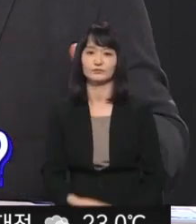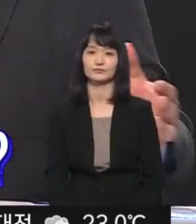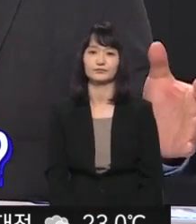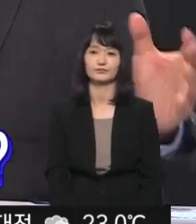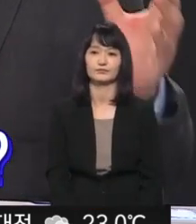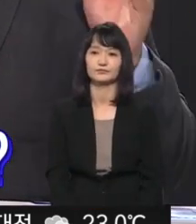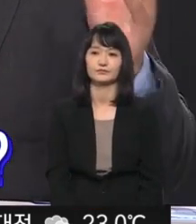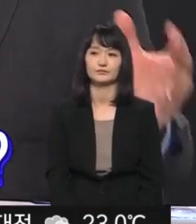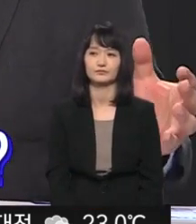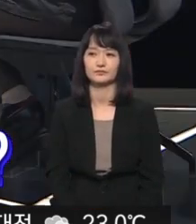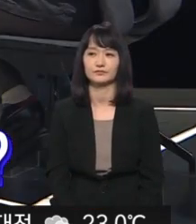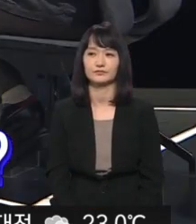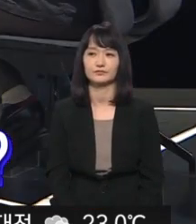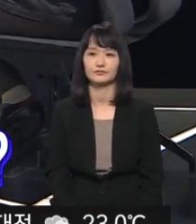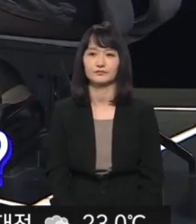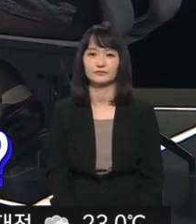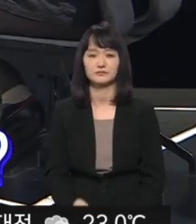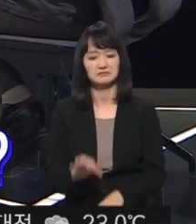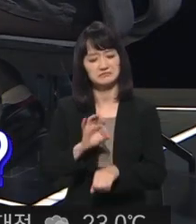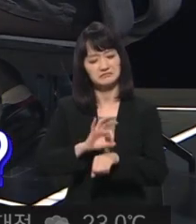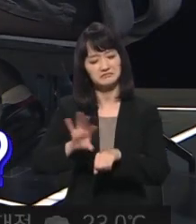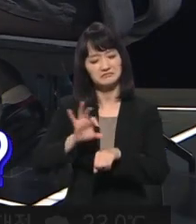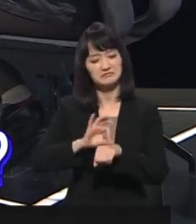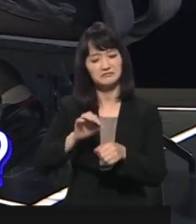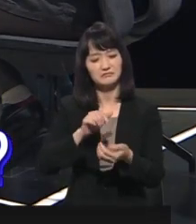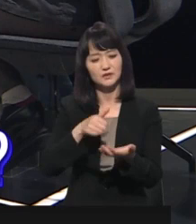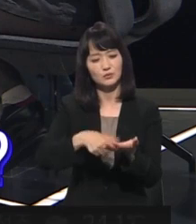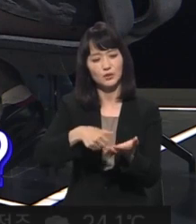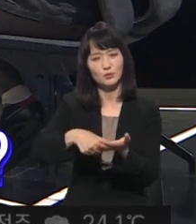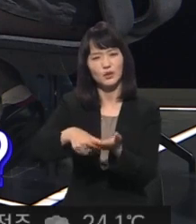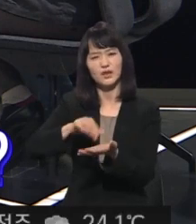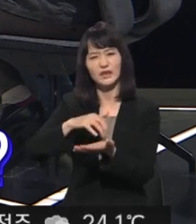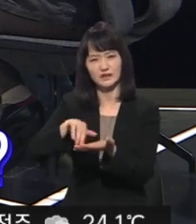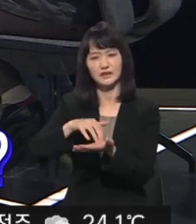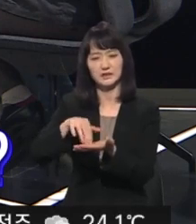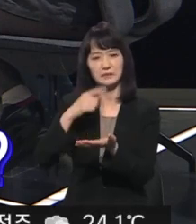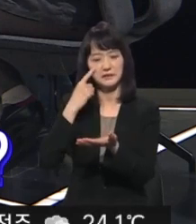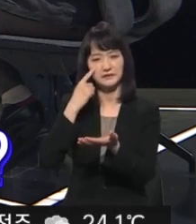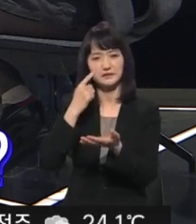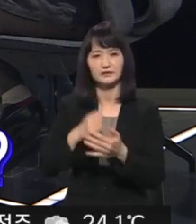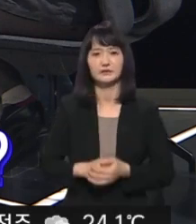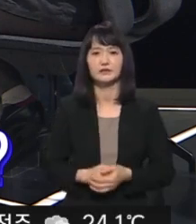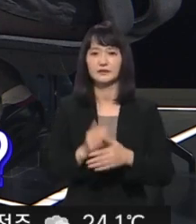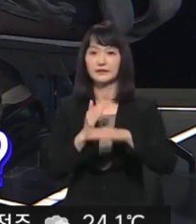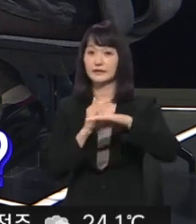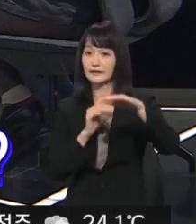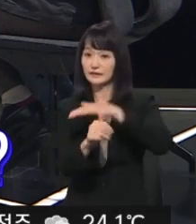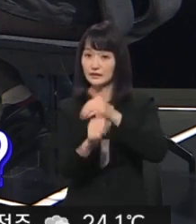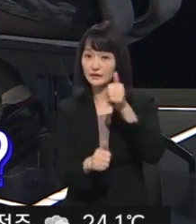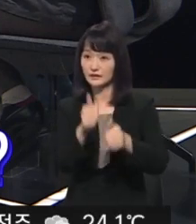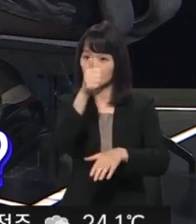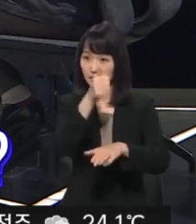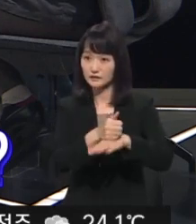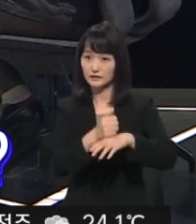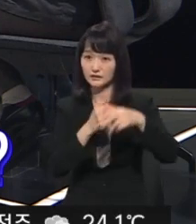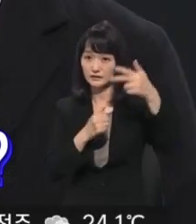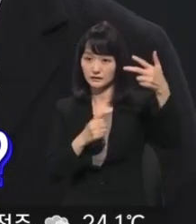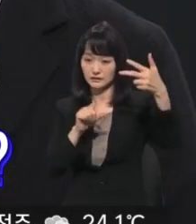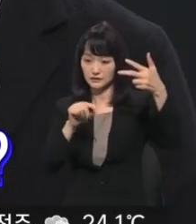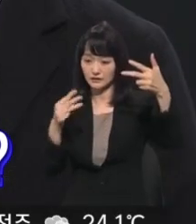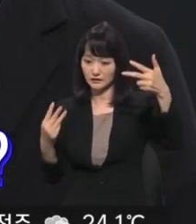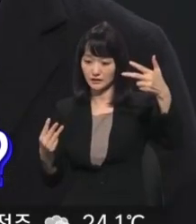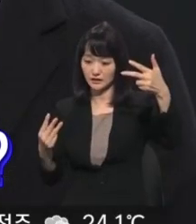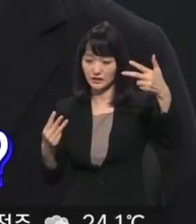대충 에 표 계산 해 보셨을 거예요 지금 저희가 이제 어차피 전당대회 같은 경우 최종 2 7 대상입니다 당원